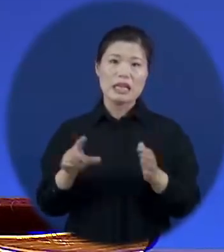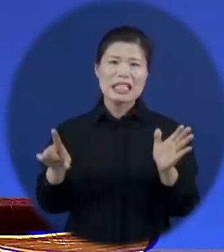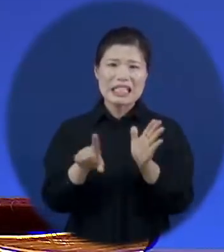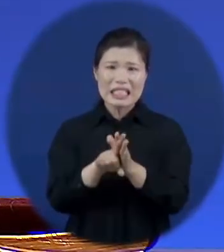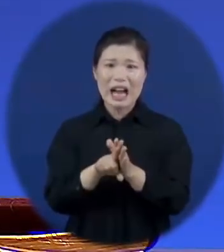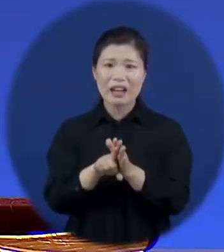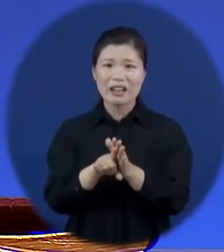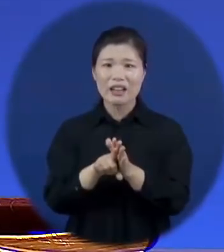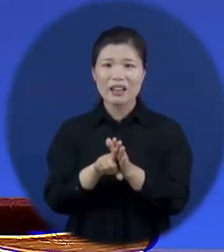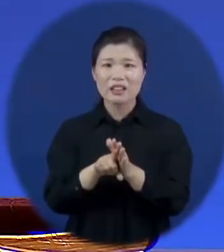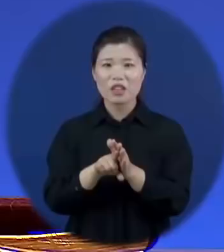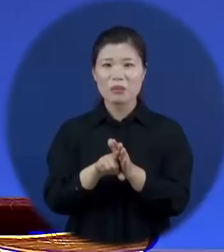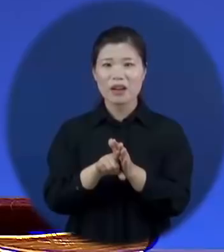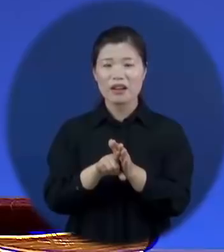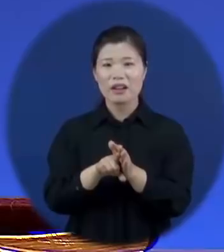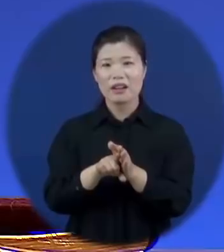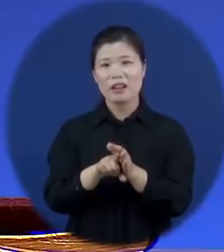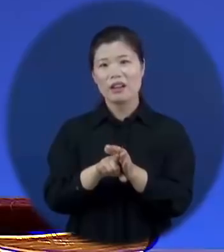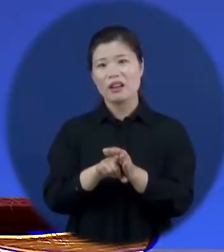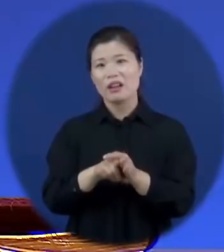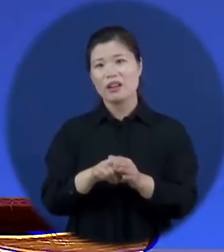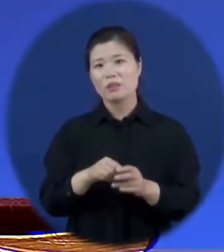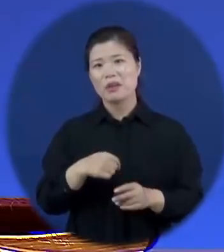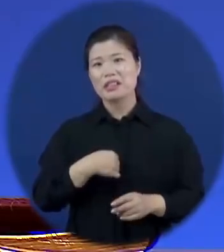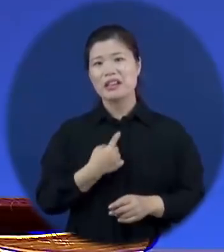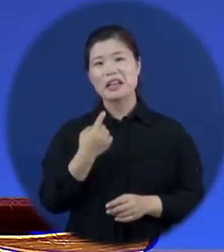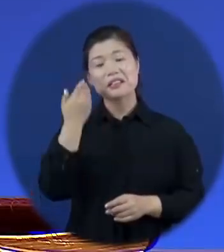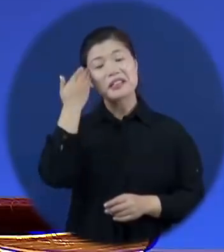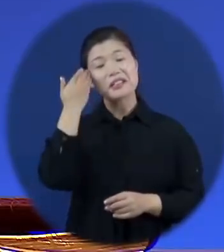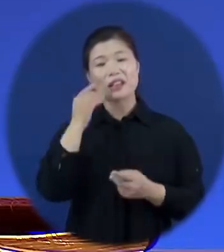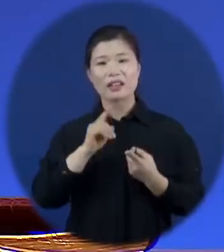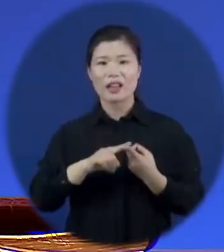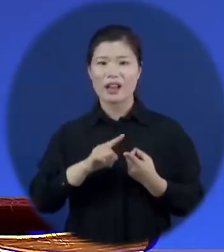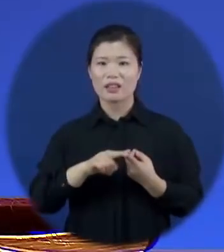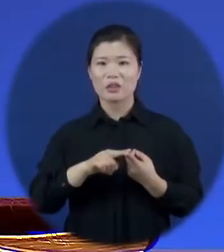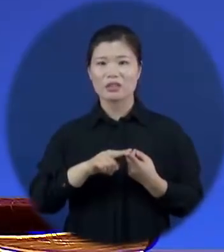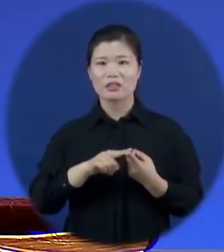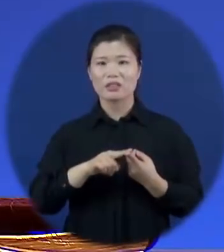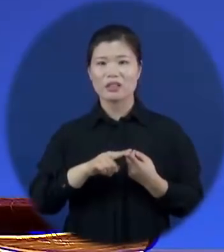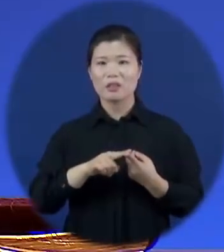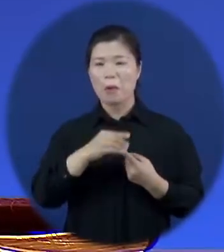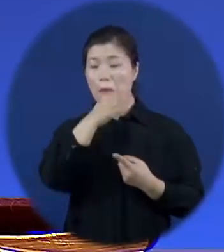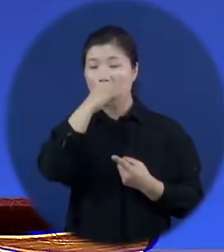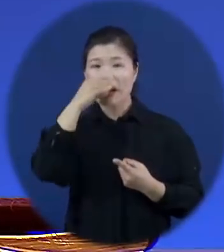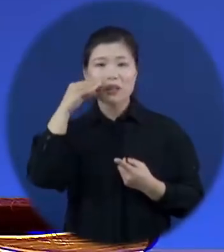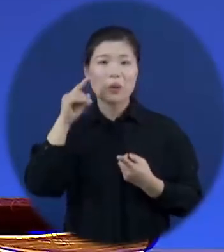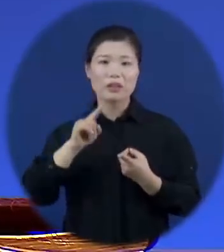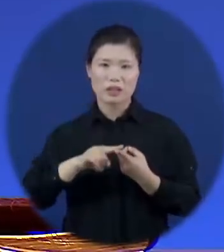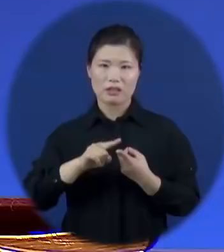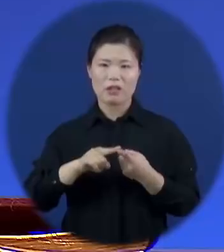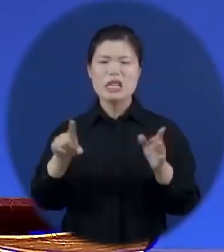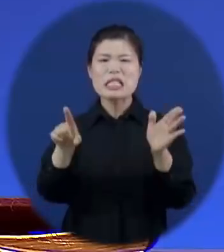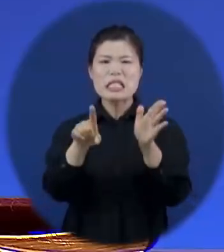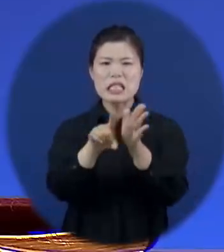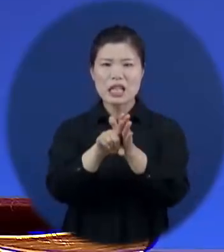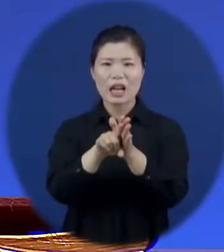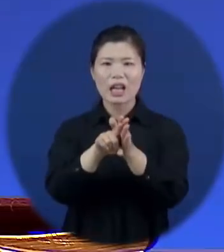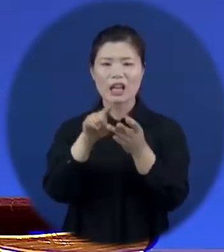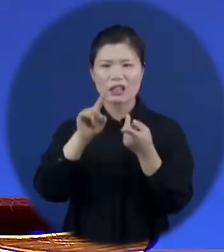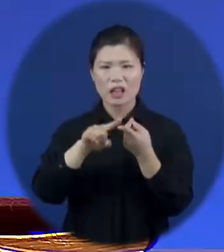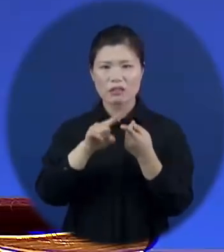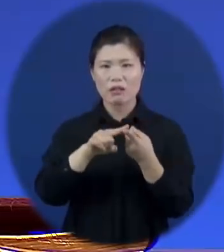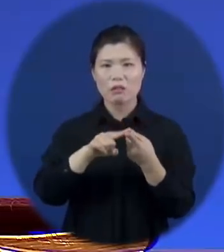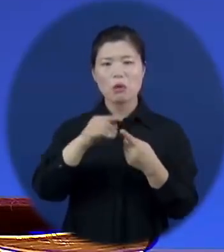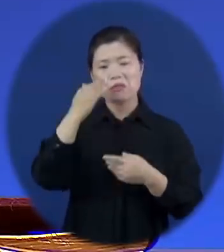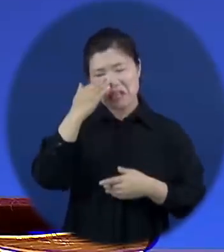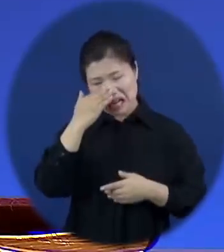신앙을 교양을 위한 것 정도로 생각을 합니다. 신앙을 단지 세상을 착하게 사는 수단 정도로